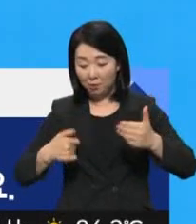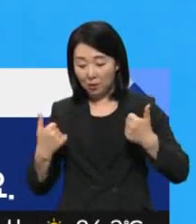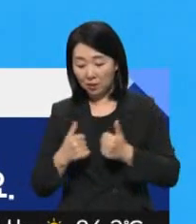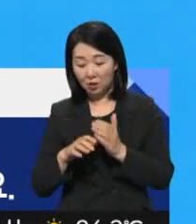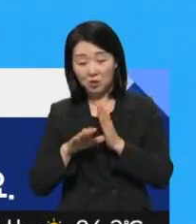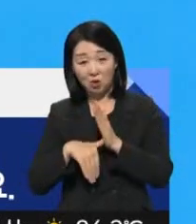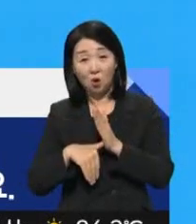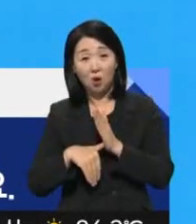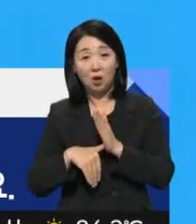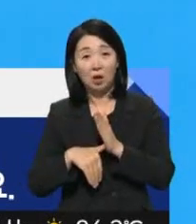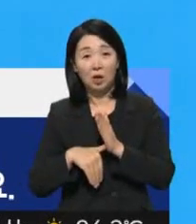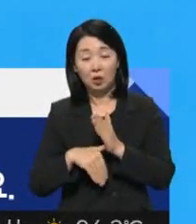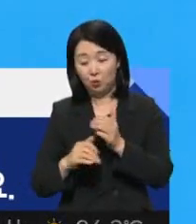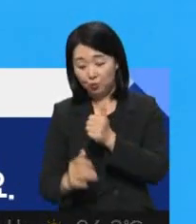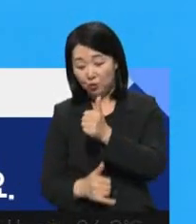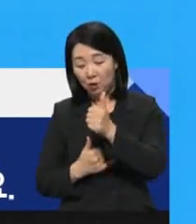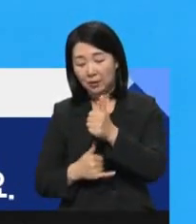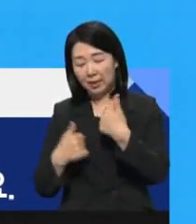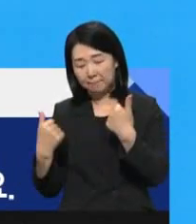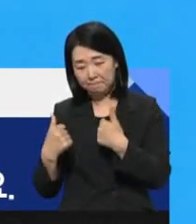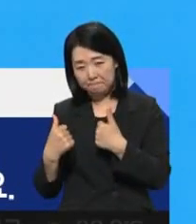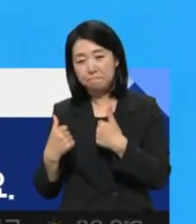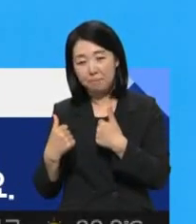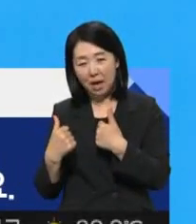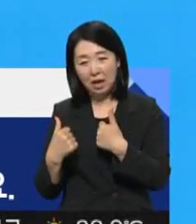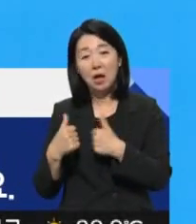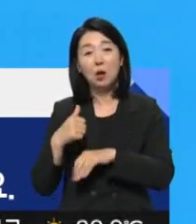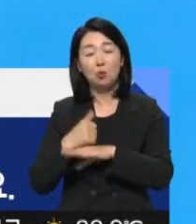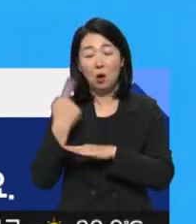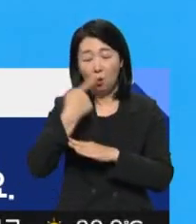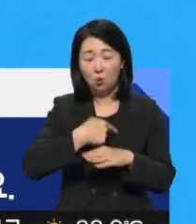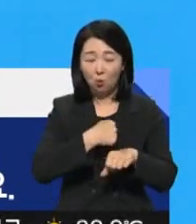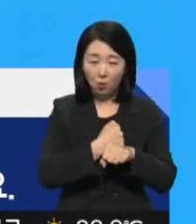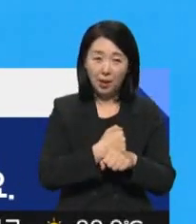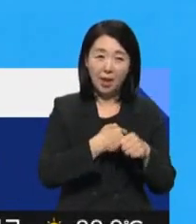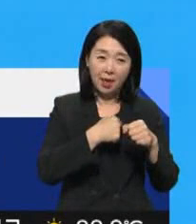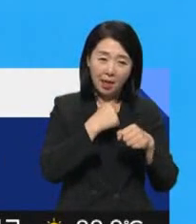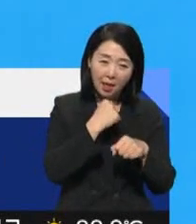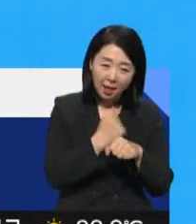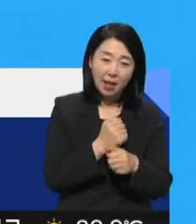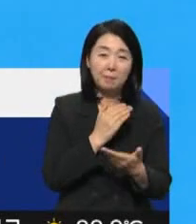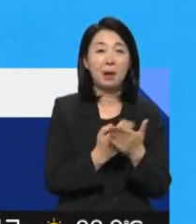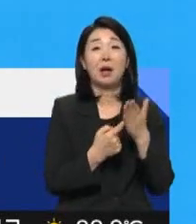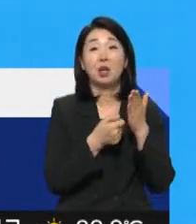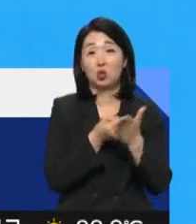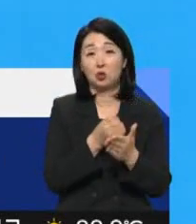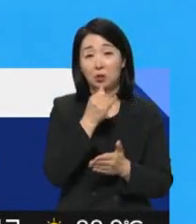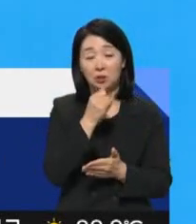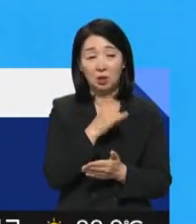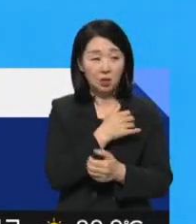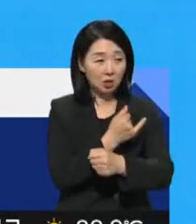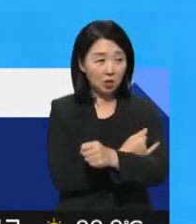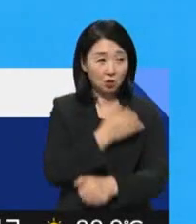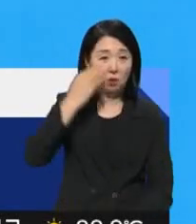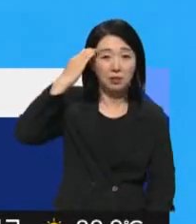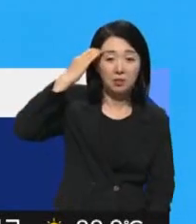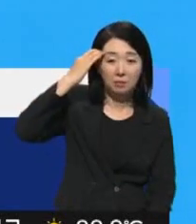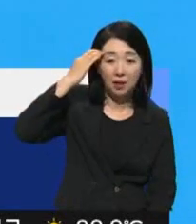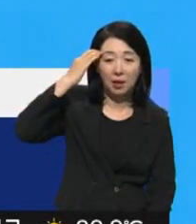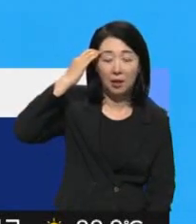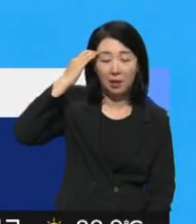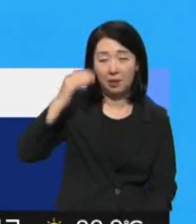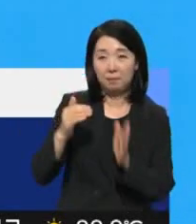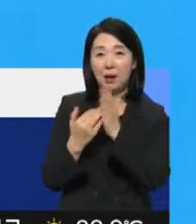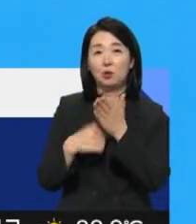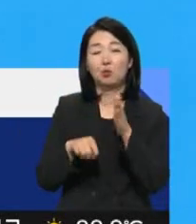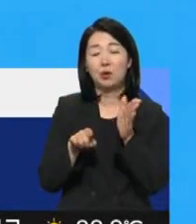위원회의 심의를 통해서 또 결정을 하게 되고요. 그래서 충분하게 인권 침해적인 측면을 막기